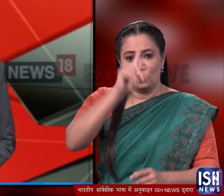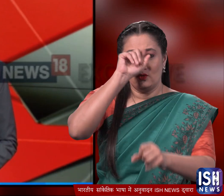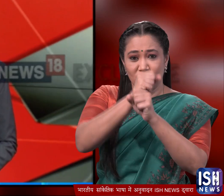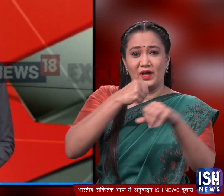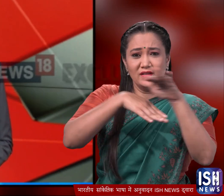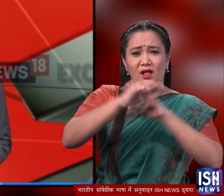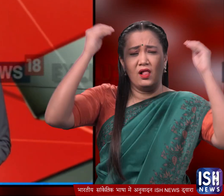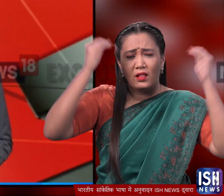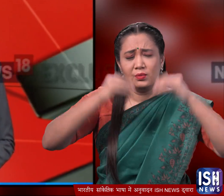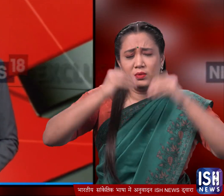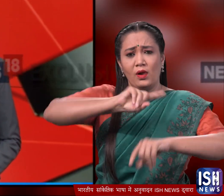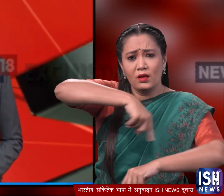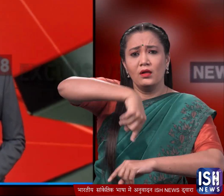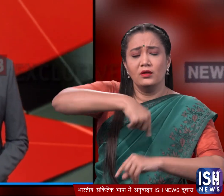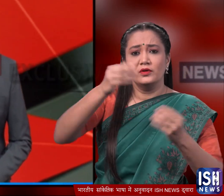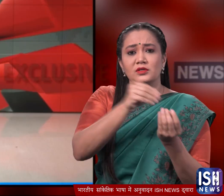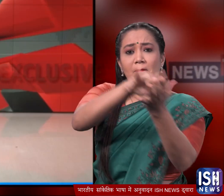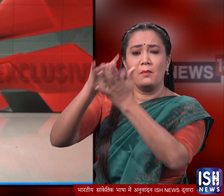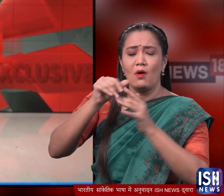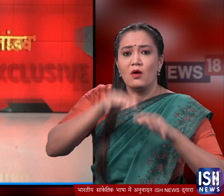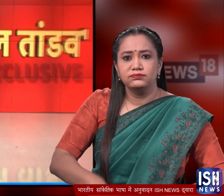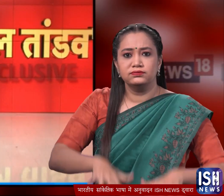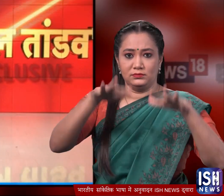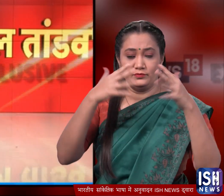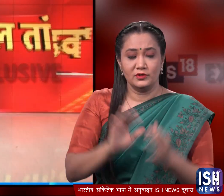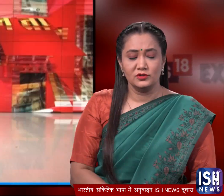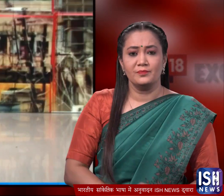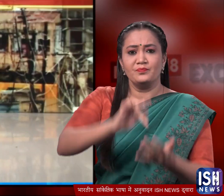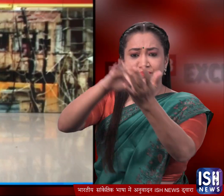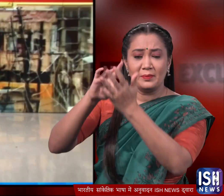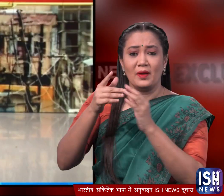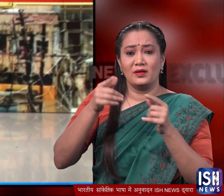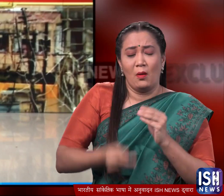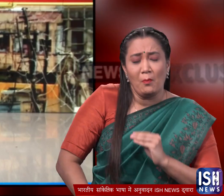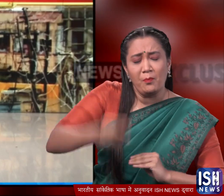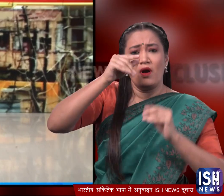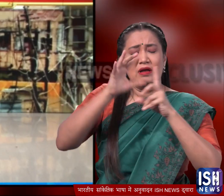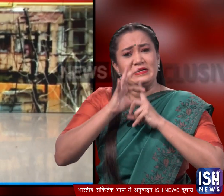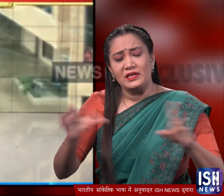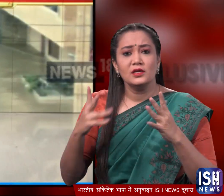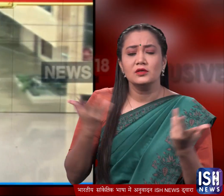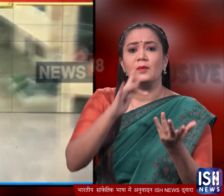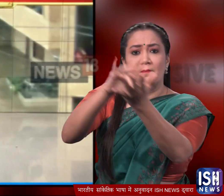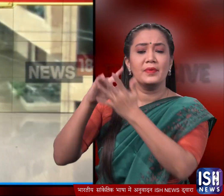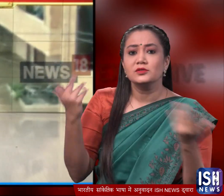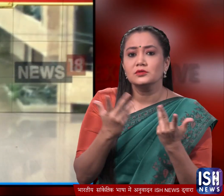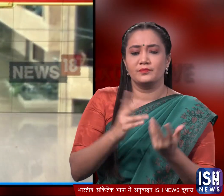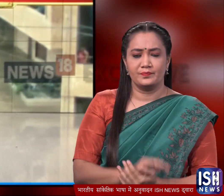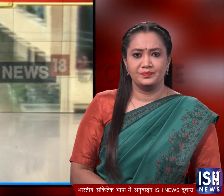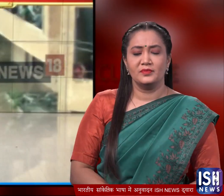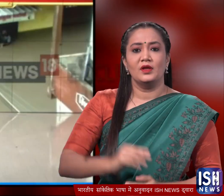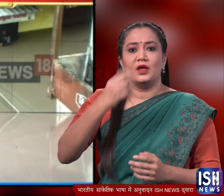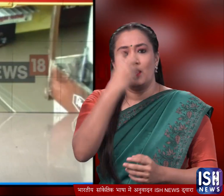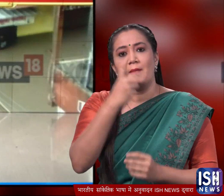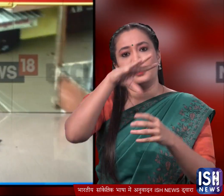गुजरात में लगातार हो रही जोरदार बारिश से कुछ जिलों में बाढ़ जैसे हालात बन गए। राज्य के जिन जिलों में बारिश का सबसे ज्यादा असर देखने को मिल रहा है